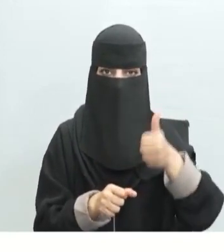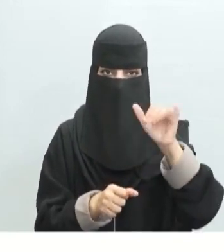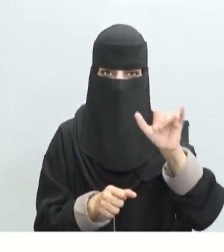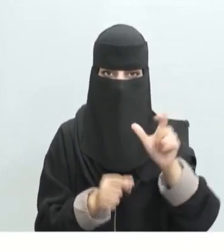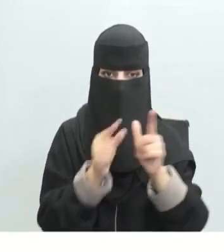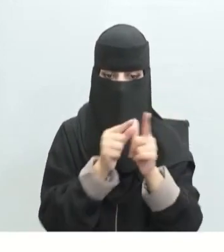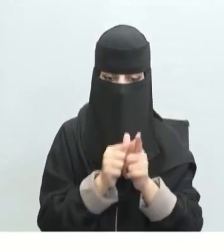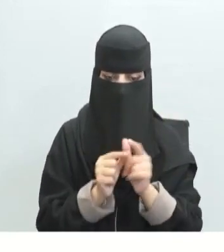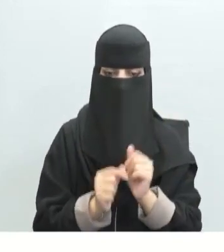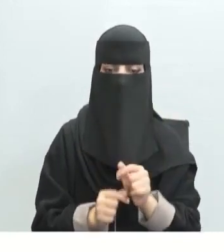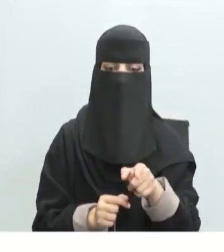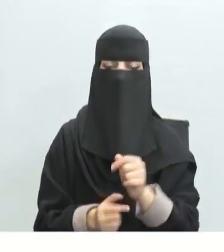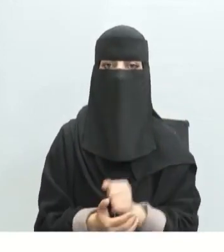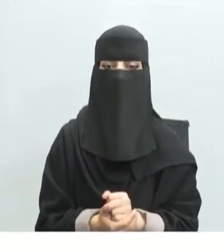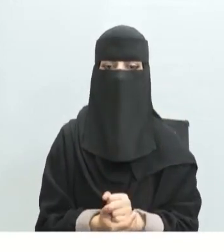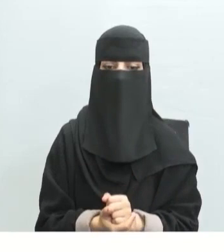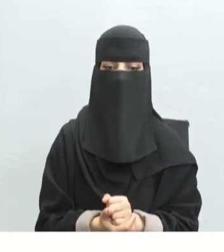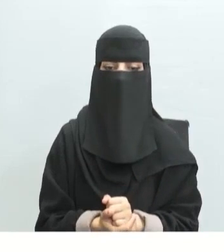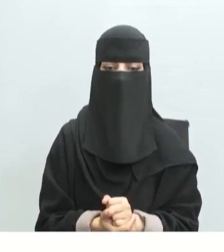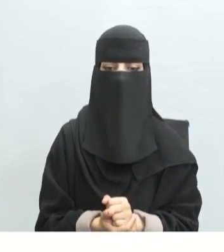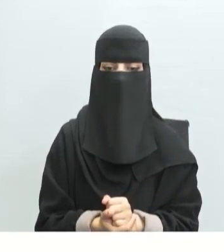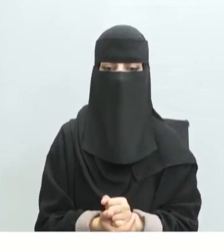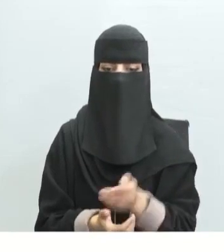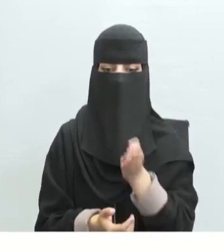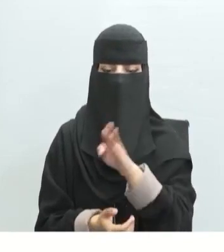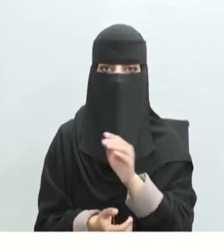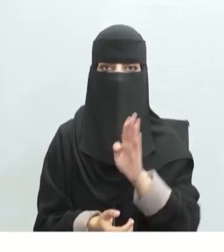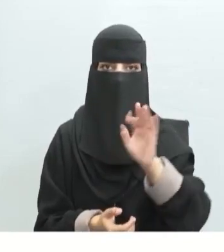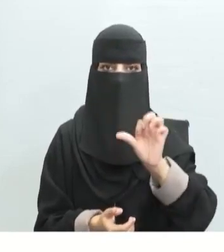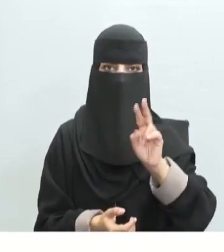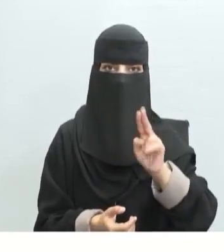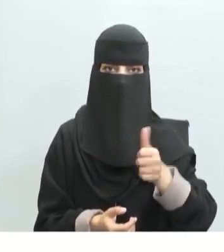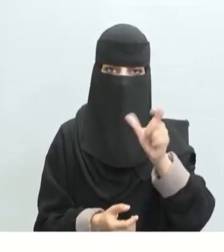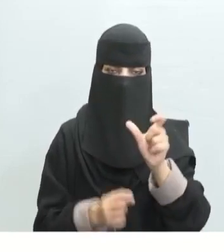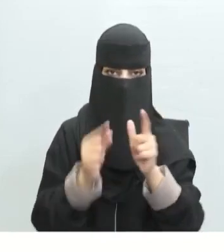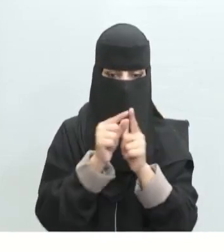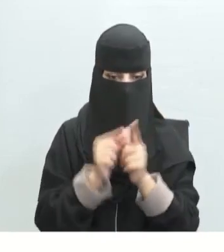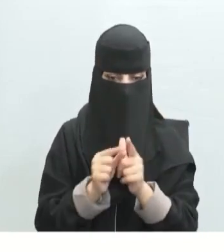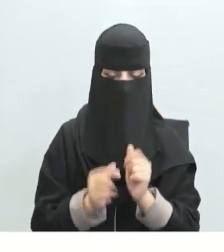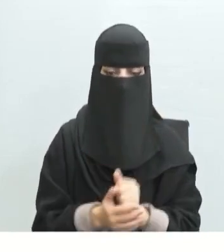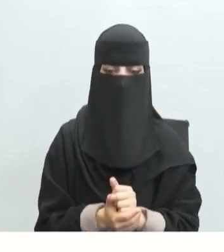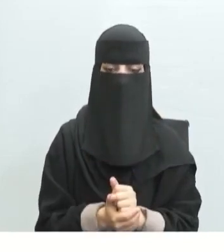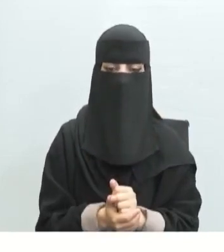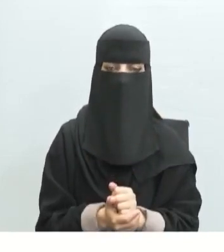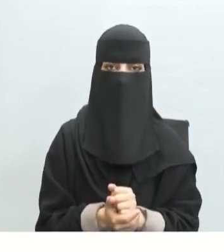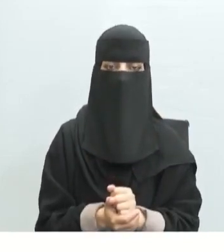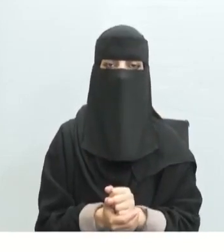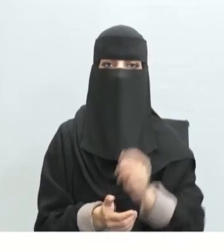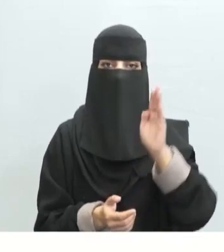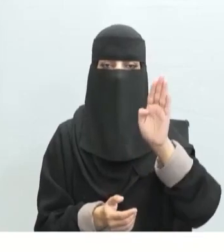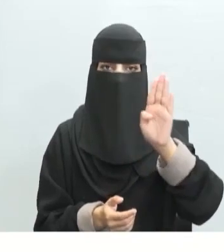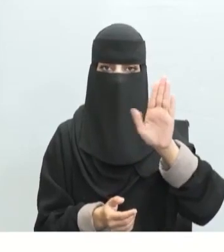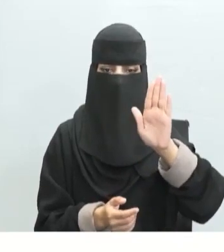تان لبي بهذه الصوره وهنا نقول كوتان لبي وسيك